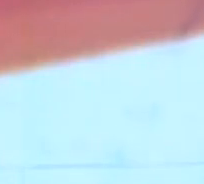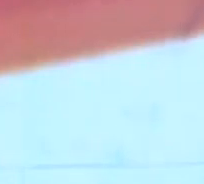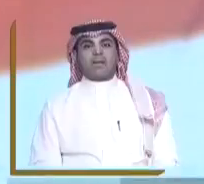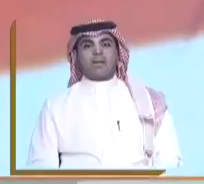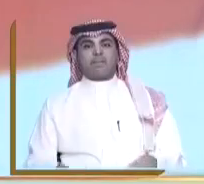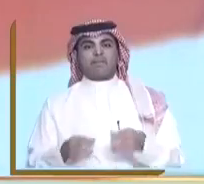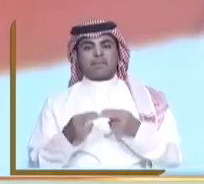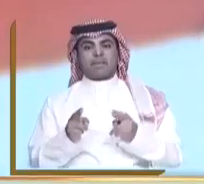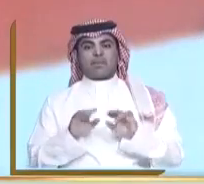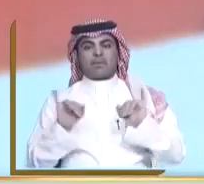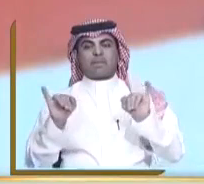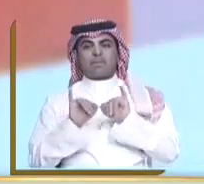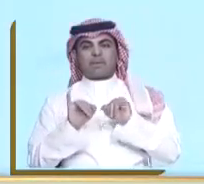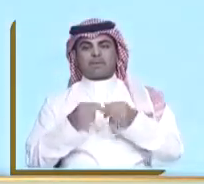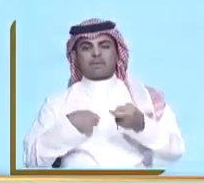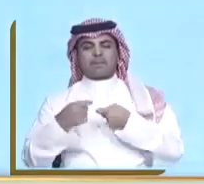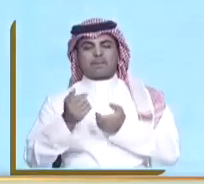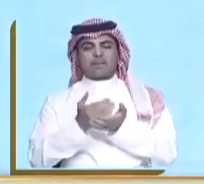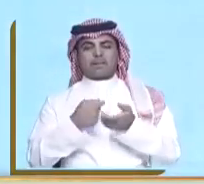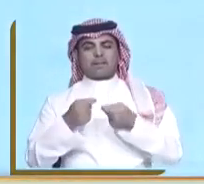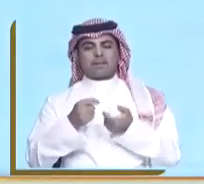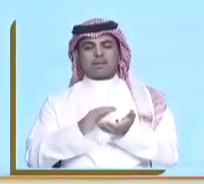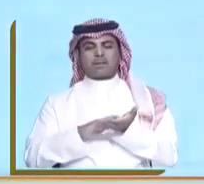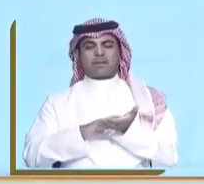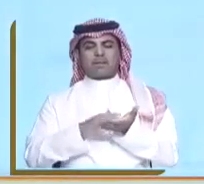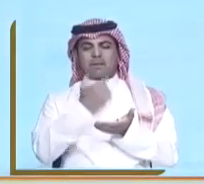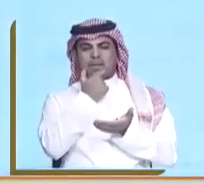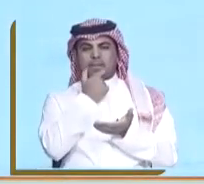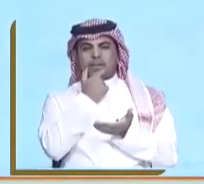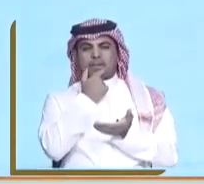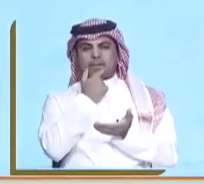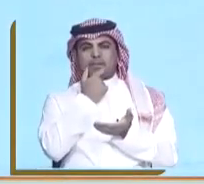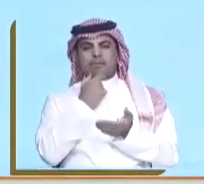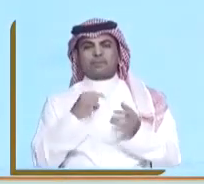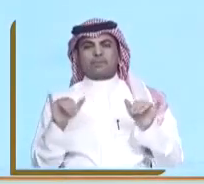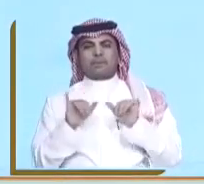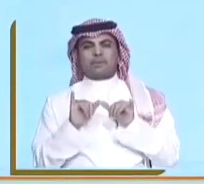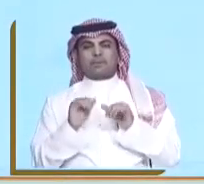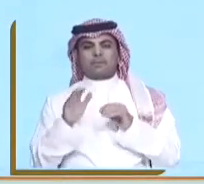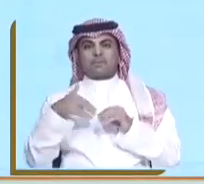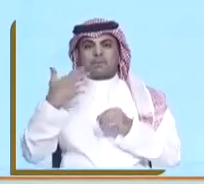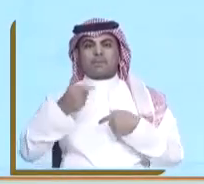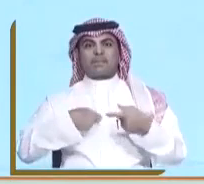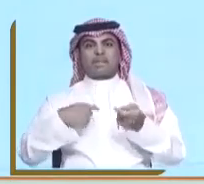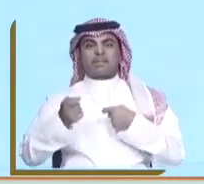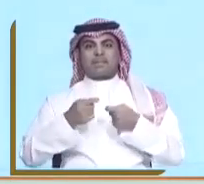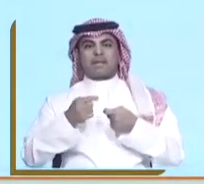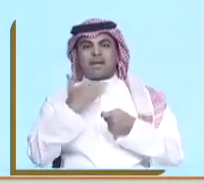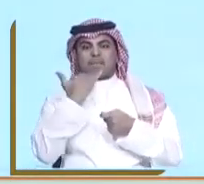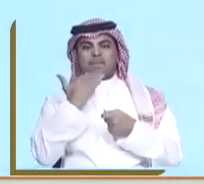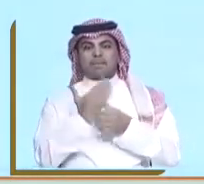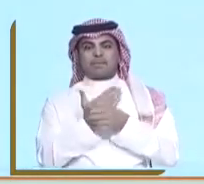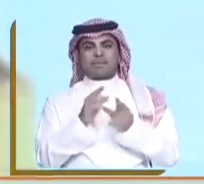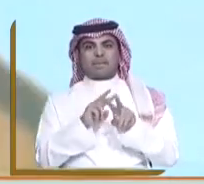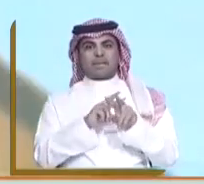انطلق المؤتمر المصرفي لاتحاد المصارف العربيه في الرياض تحت عنوان الافاق الاقتصاديه العربيه في ظل